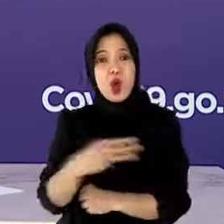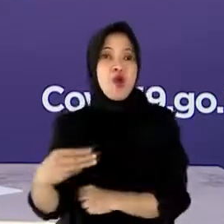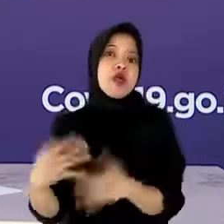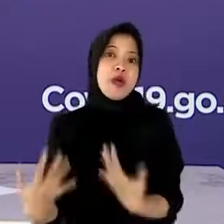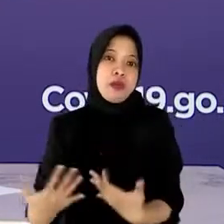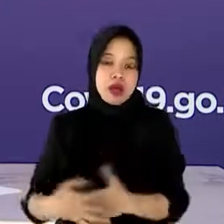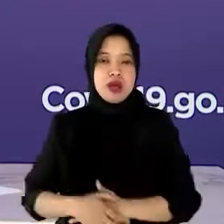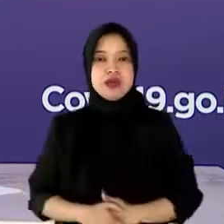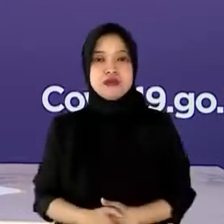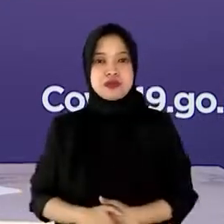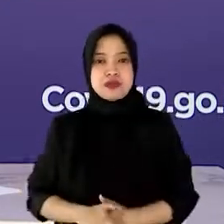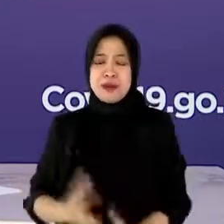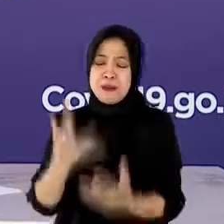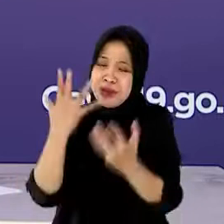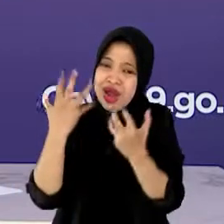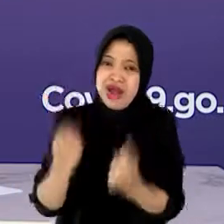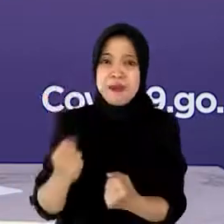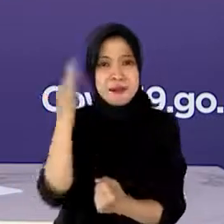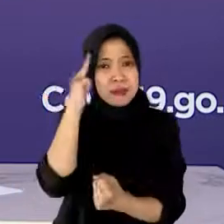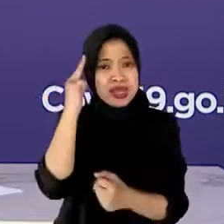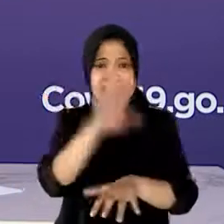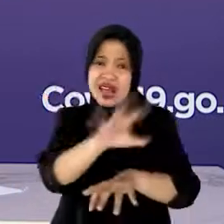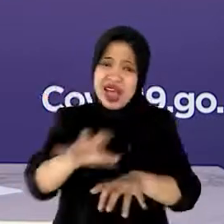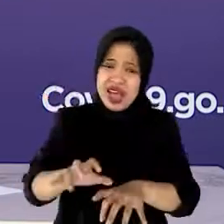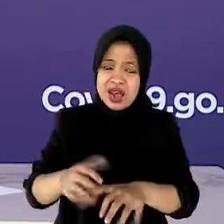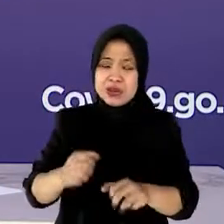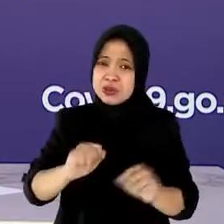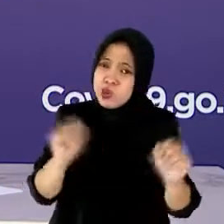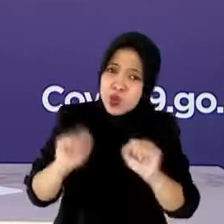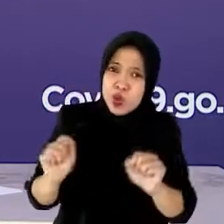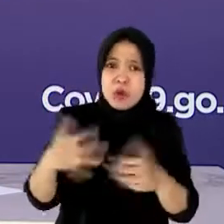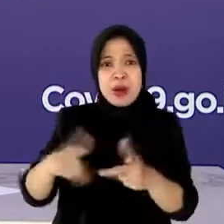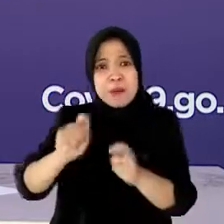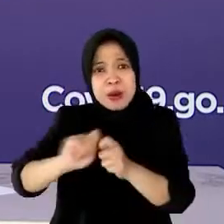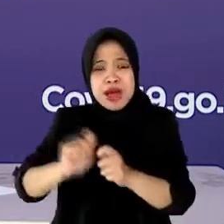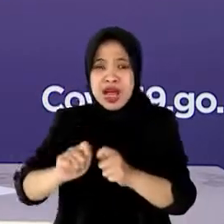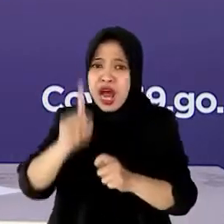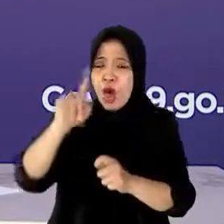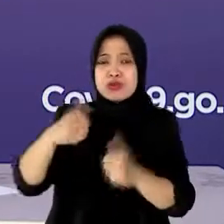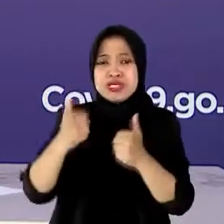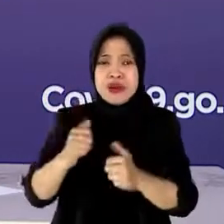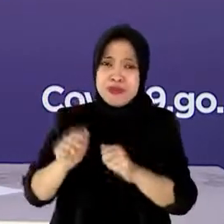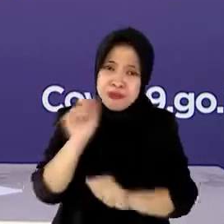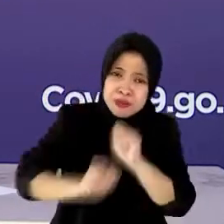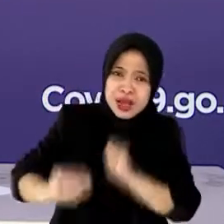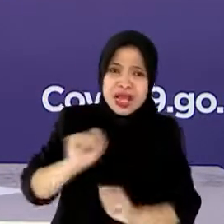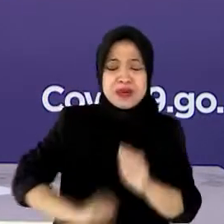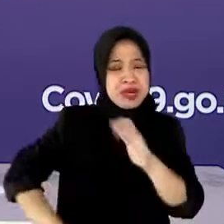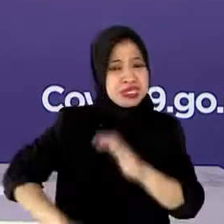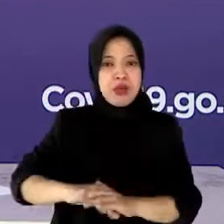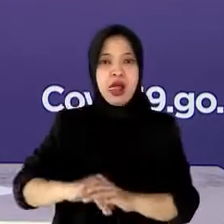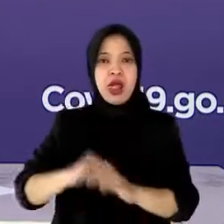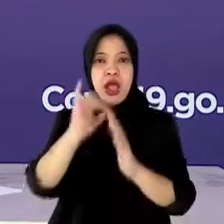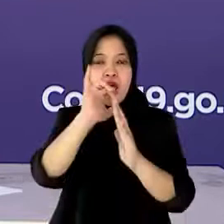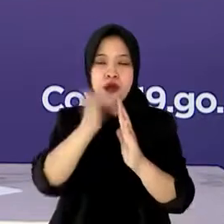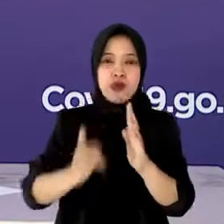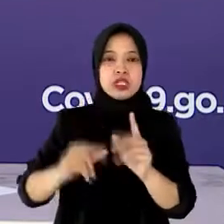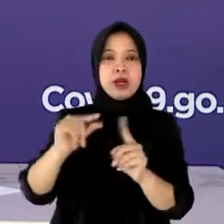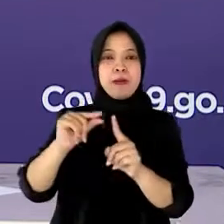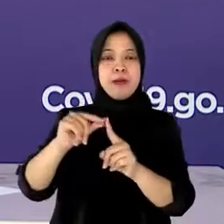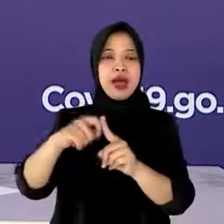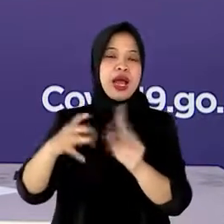maka dari itu saya harapkan agar pemerintah daerah dapat segera melakukan perbaikan maksimal sebelum hasil evaluasi PKM